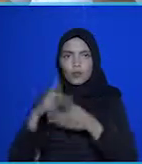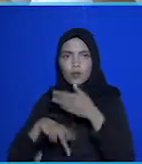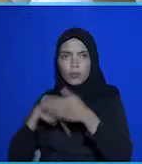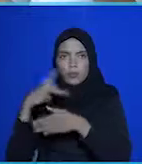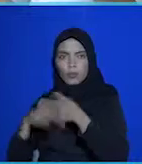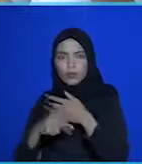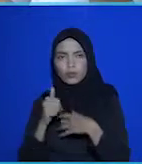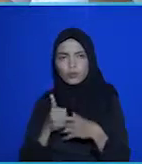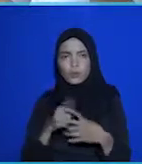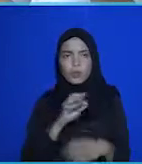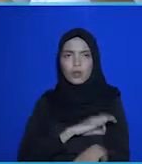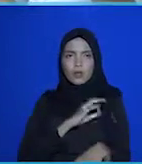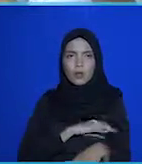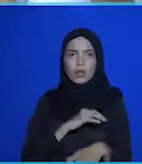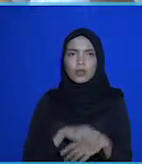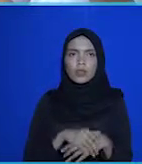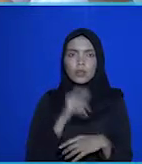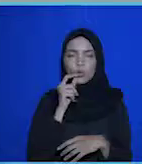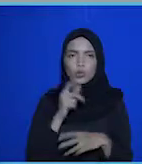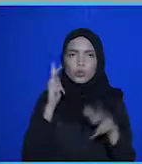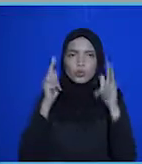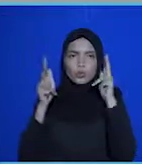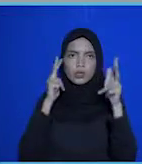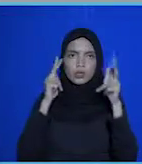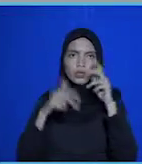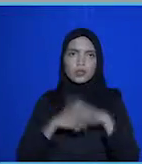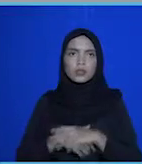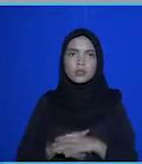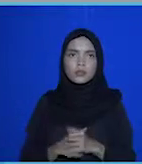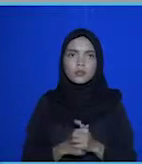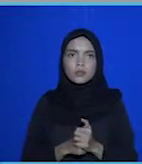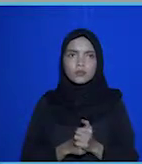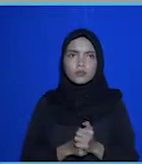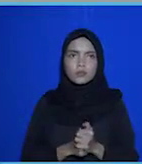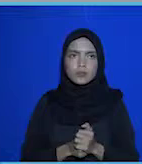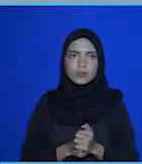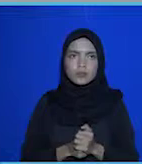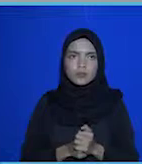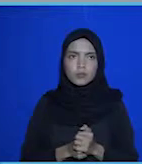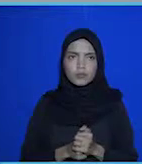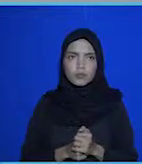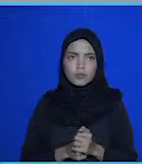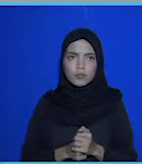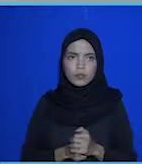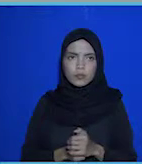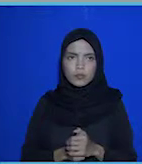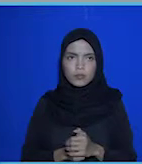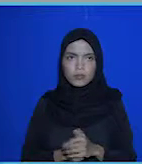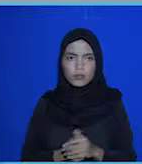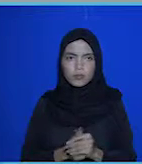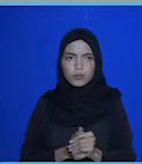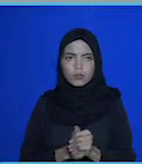kegiatan ini bisa bermanfaat untuk saudara-saudara kita di Nusa Tenggara Barat. Saya kira masih ada informasinya?